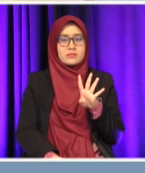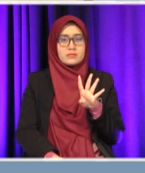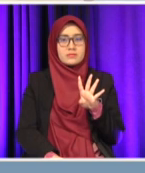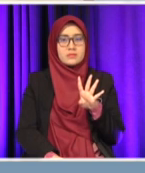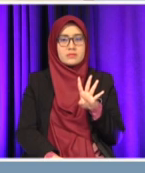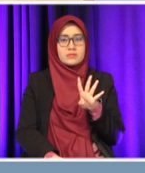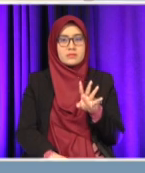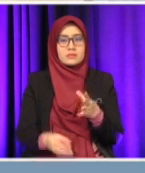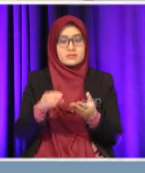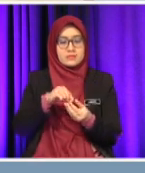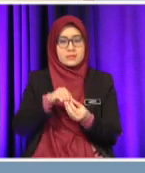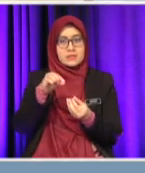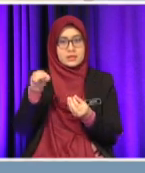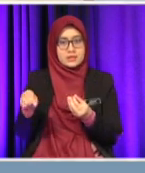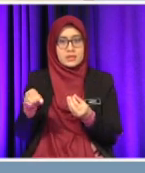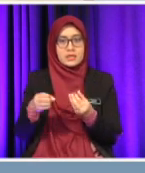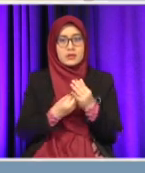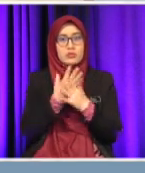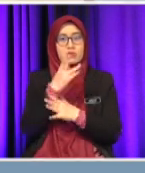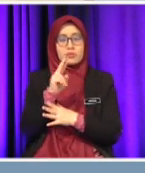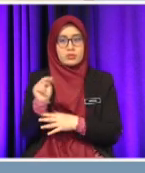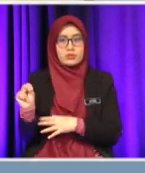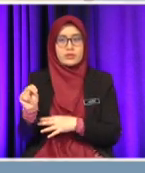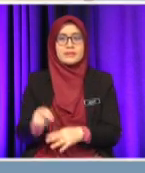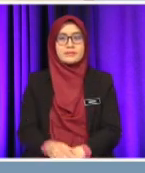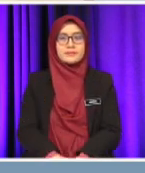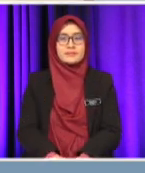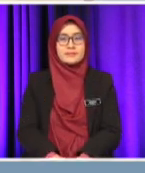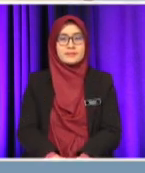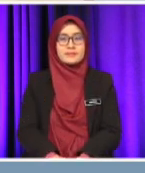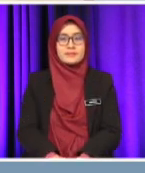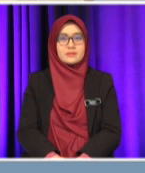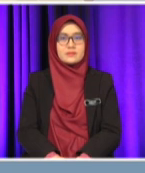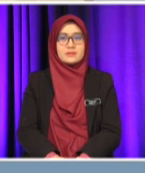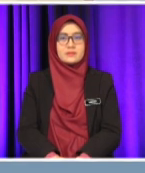benih tumbuhan benih tumbuhan itu bahannya tumbuhan